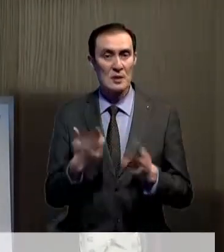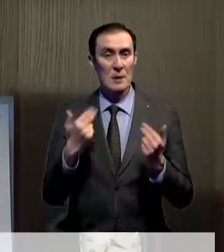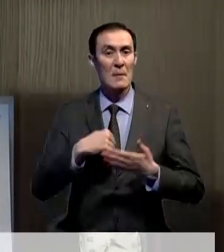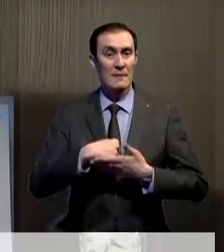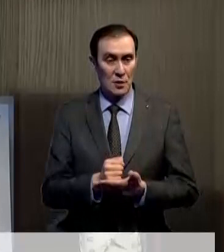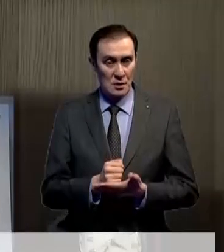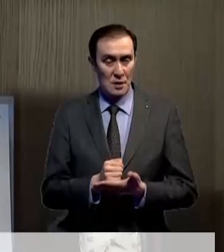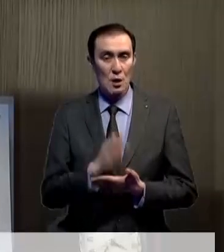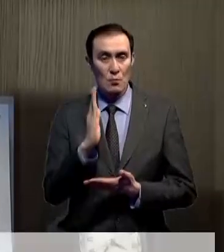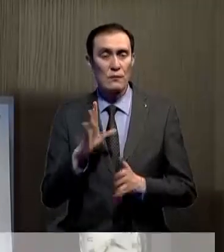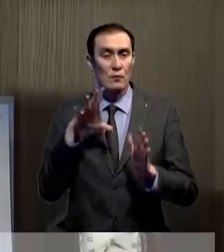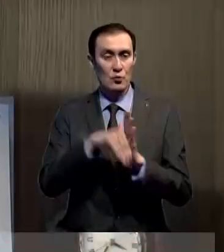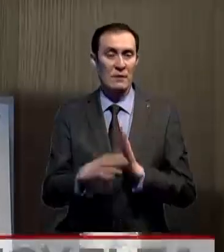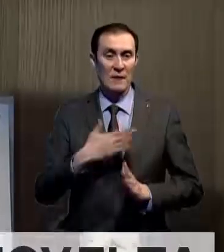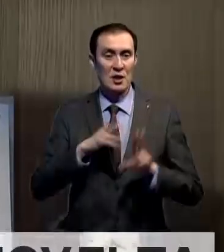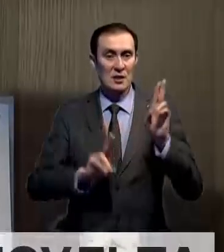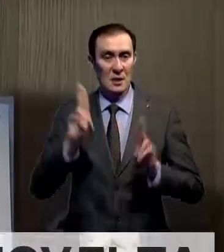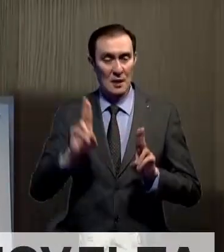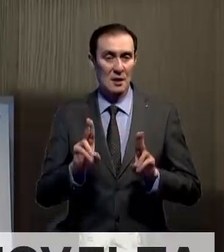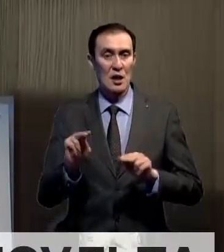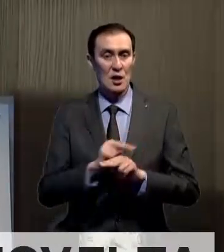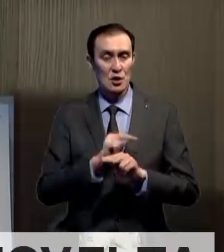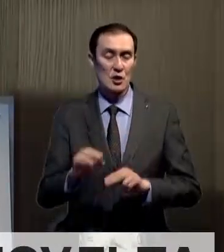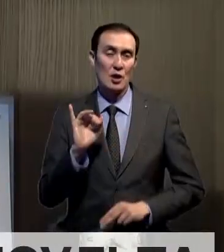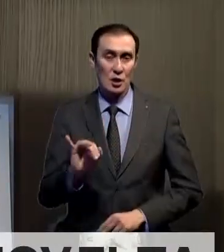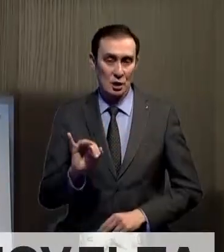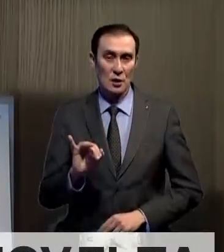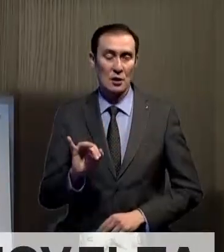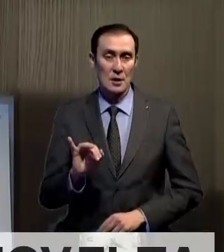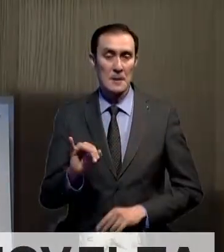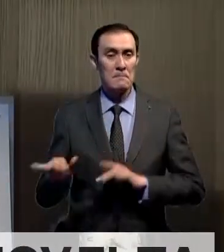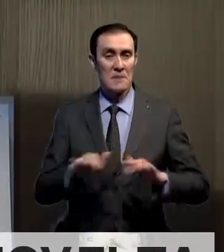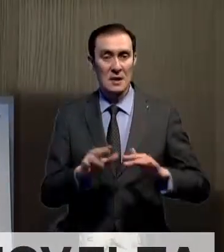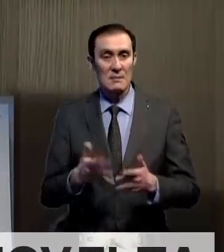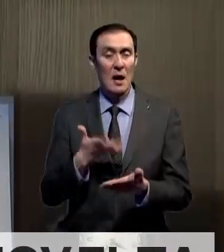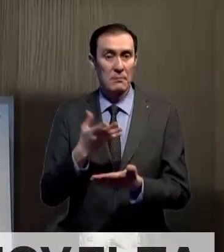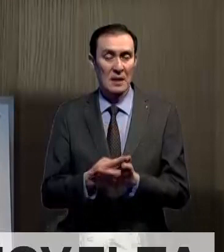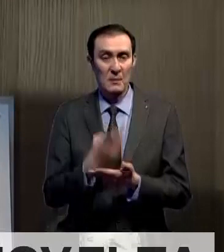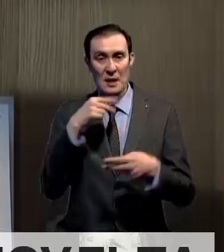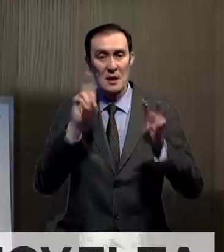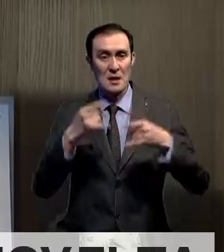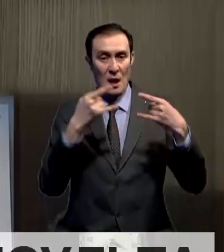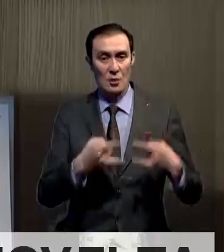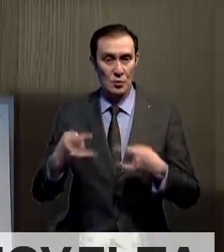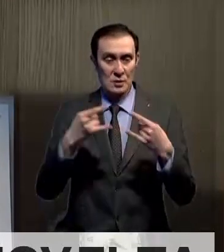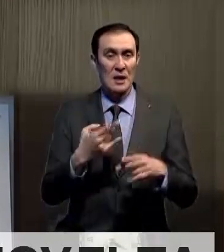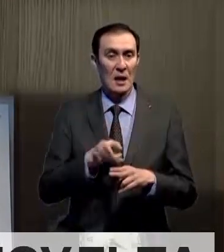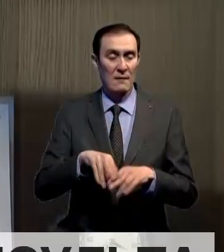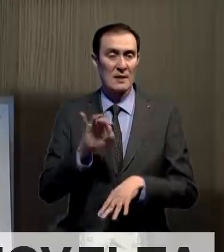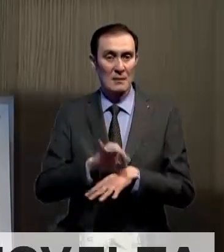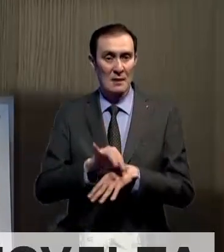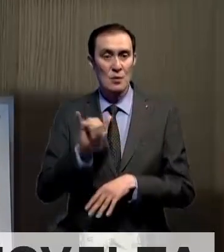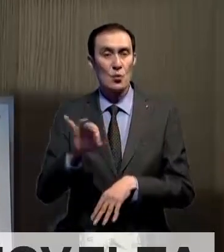подтвердится, внедрить ее в наши стандарты лечения и, соответственно, механизмы оплаты при диагностике соответствующего заболевания